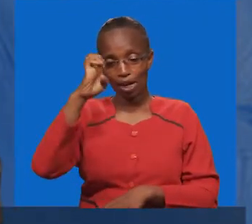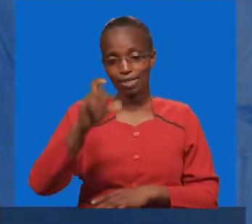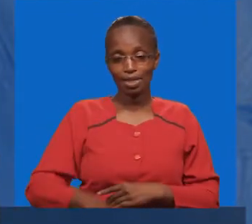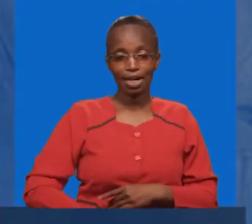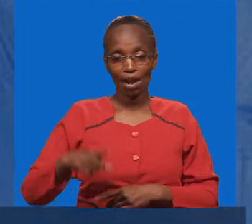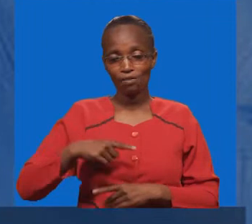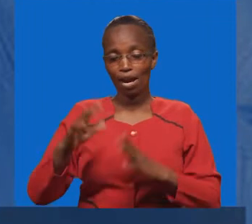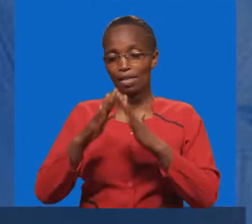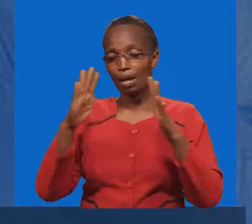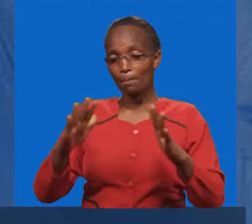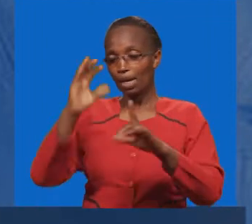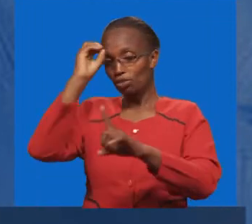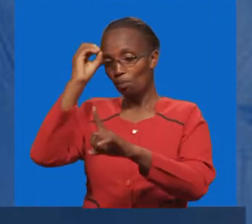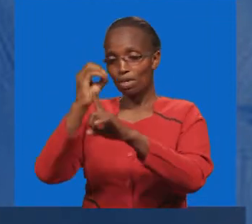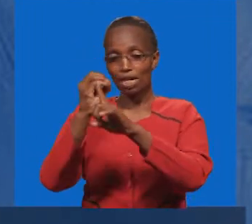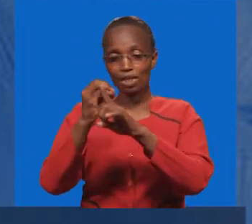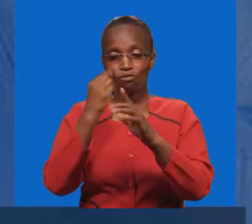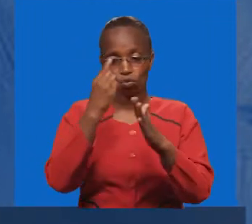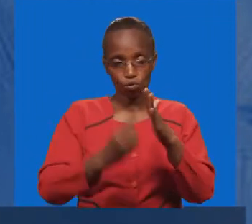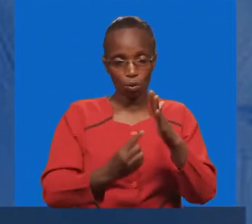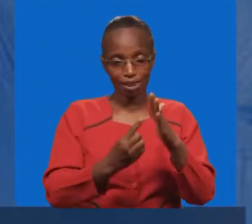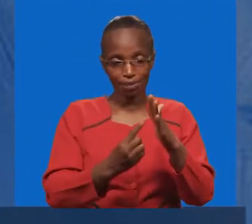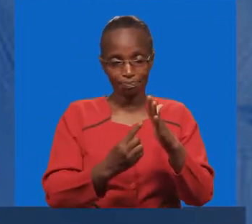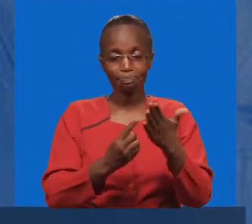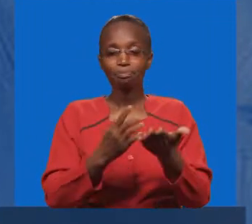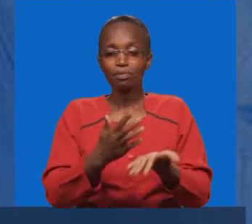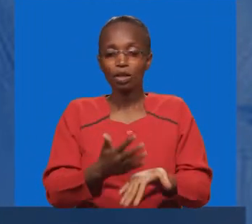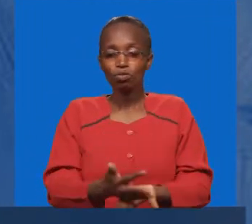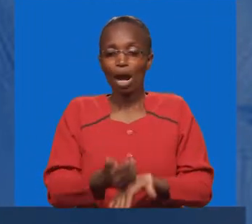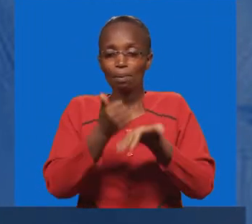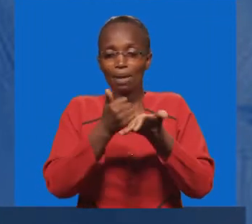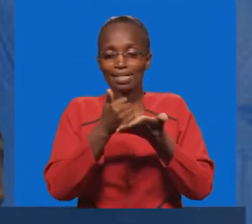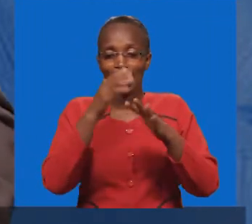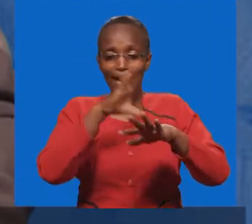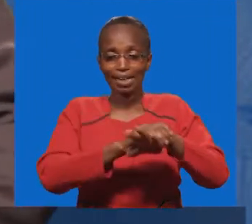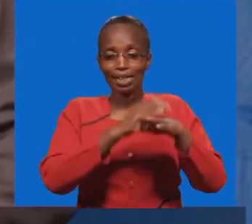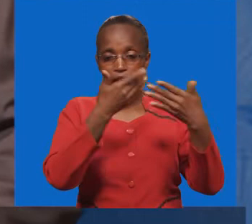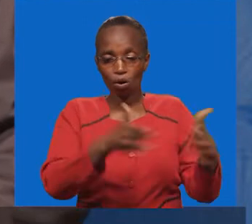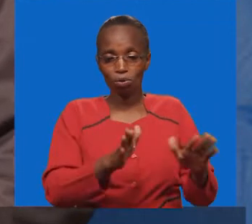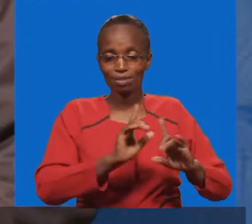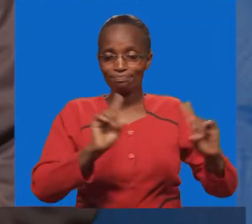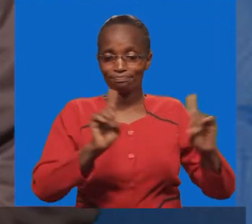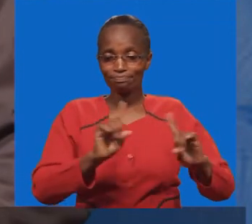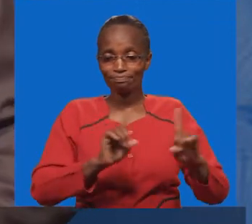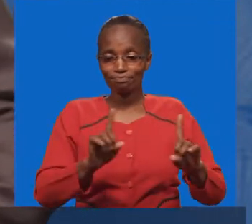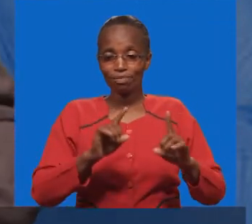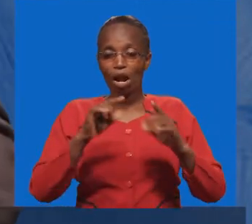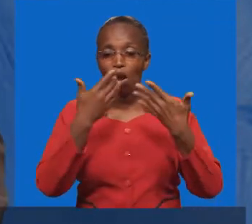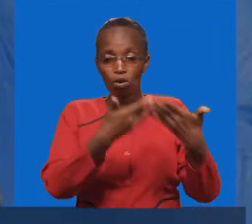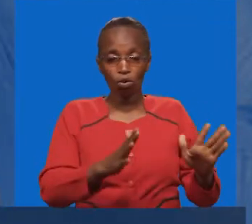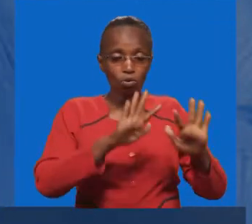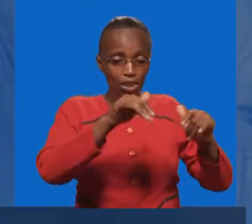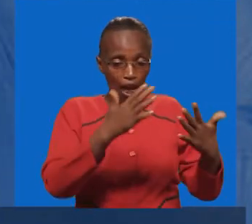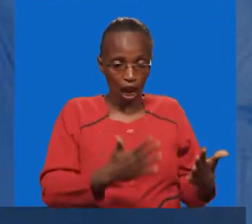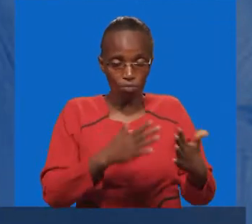Kristo ilikuwa nini, mtazamaji mpendwa? Lengo kuu ilikuwa ni hili: tusipotee. Na unajua kupotea